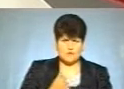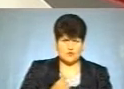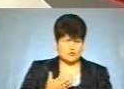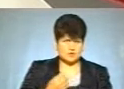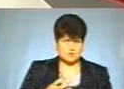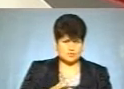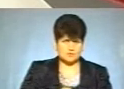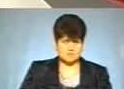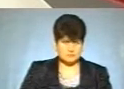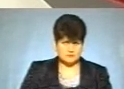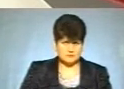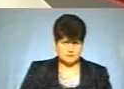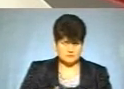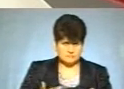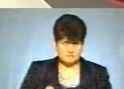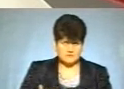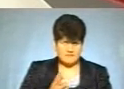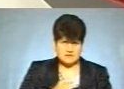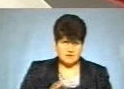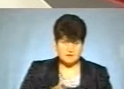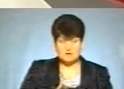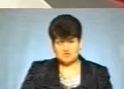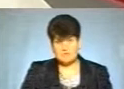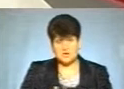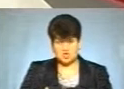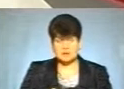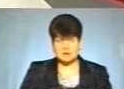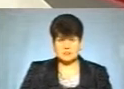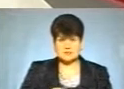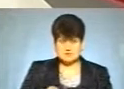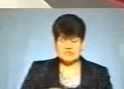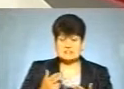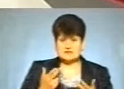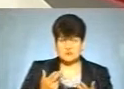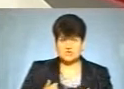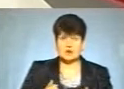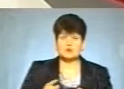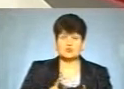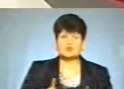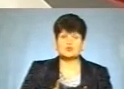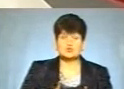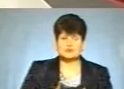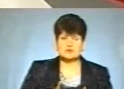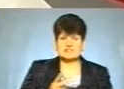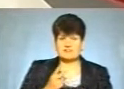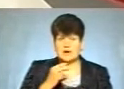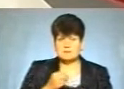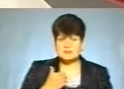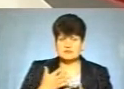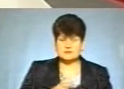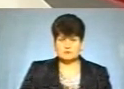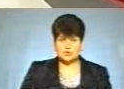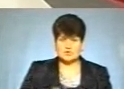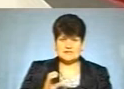не скоротять, виходить, тому що ми не встигають. Ми вже зараз перейшли вже цей рубіж, і, звичайно, що два місяці вже спливає